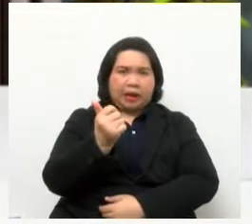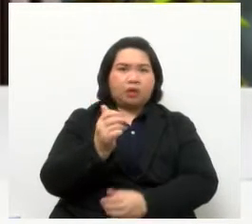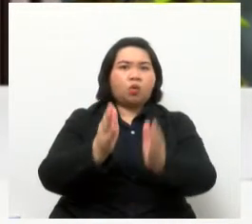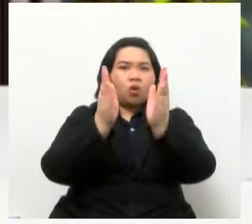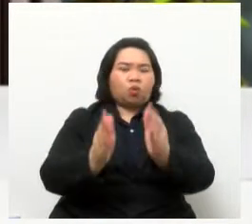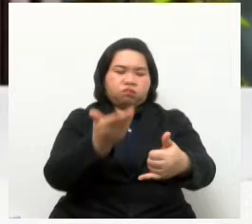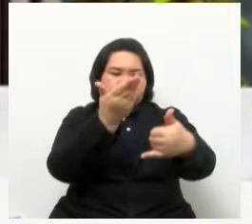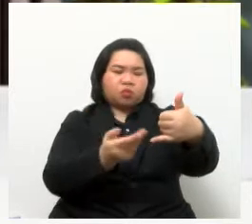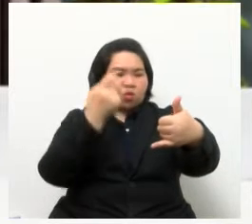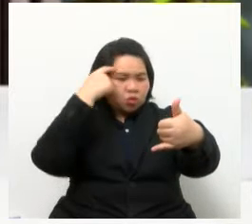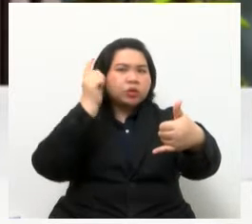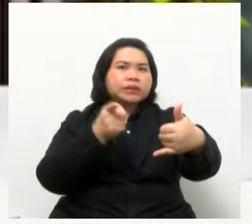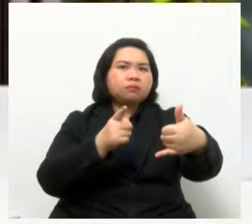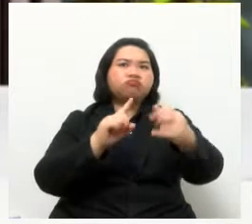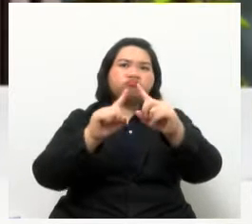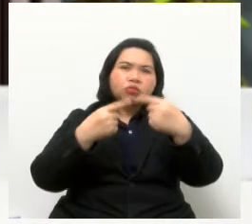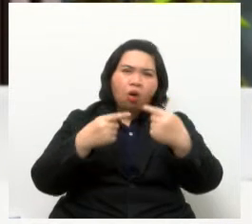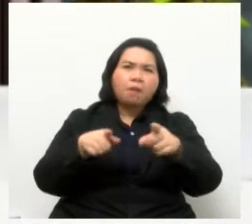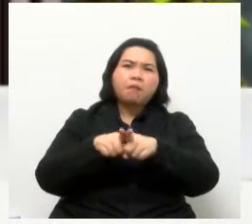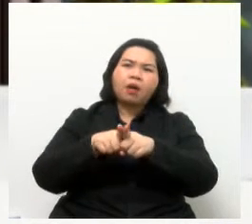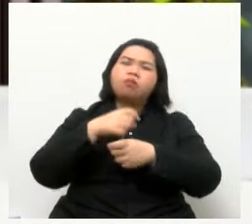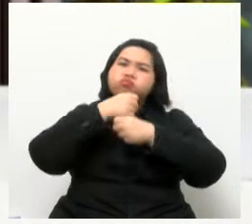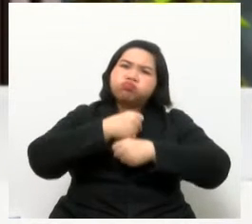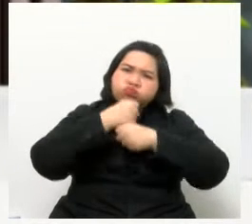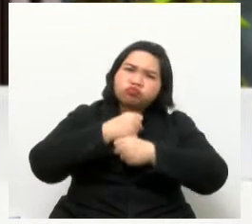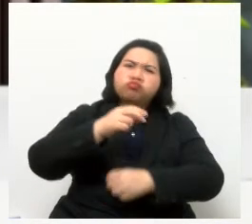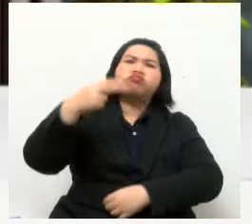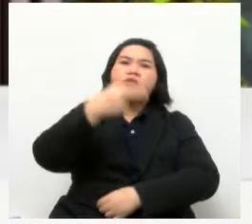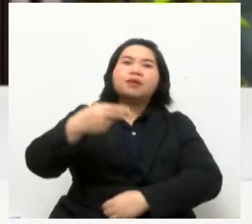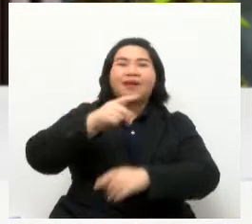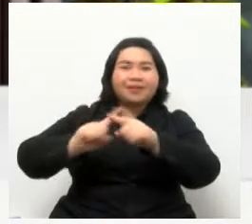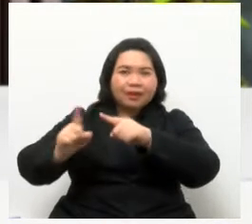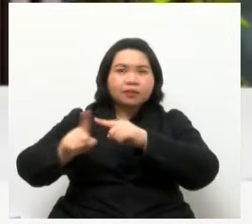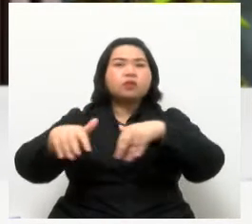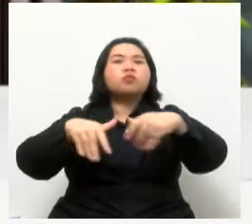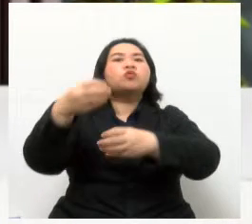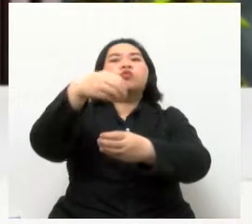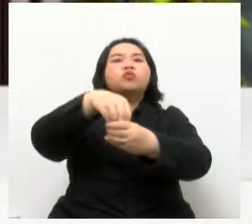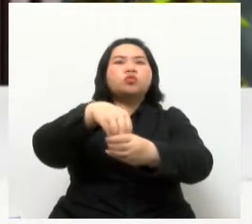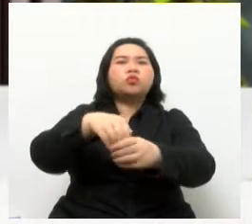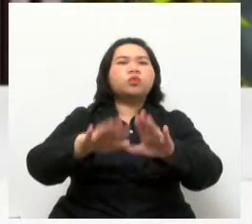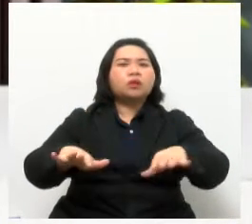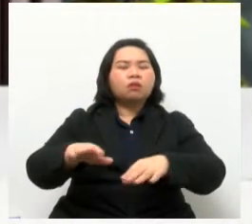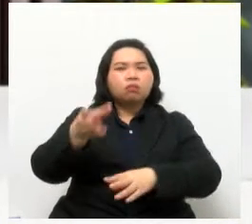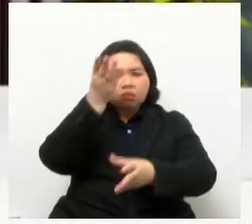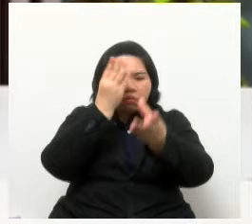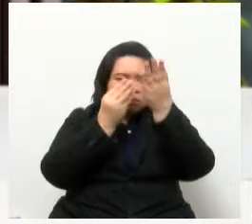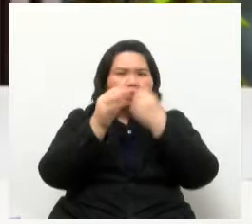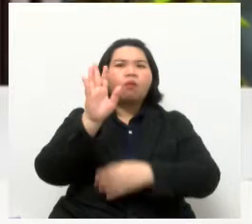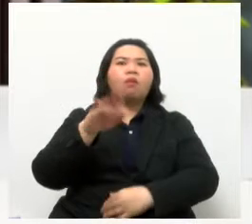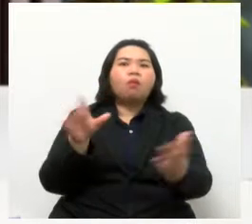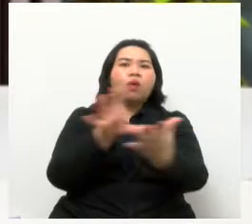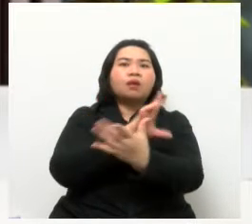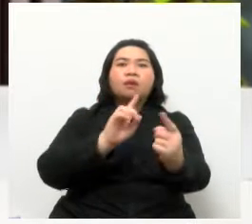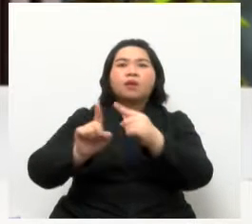งหรือคำตอบจากปู่ย่าตายายในชุมชนก็ยิ่งจะทำให้นักเรียนนะคะสามารถซึมซับวัฒนธรรมที่ดีงามของ